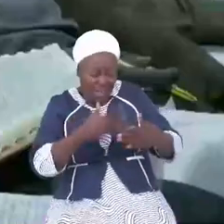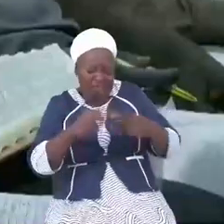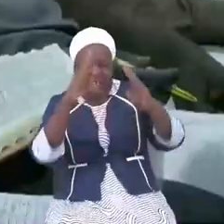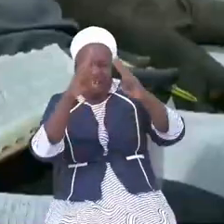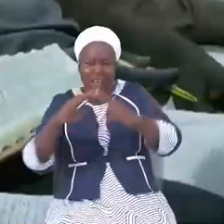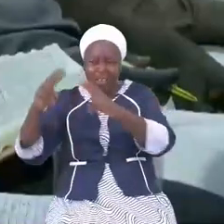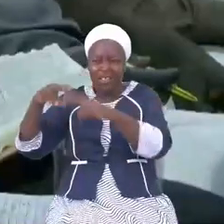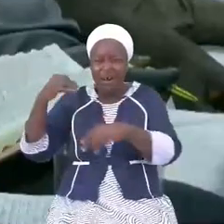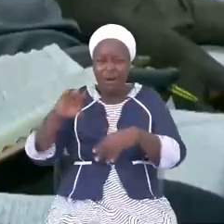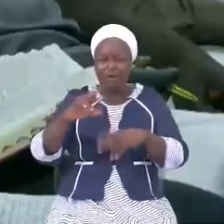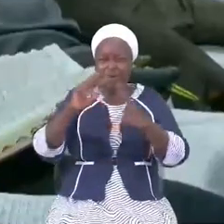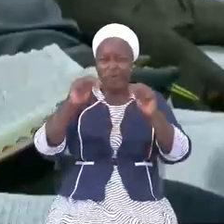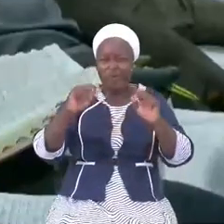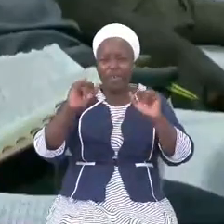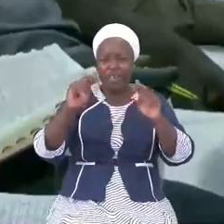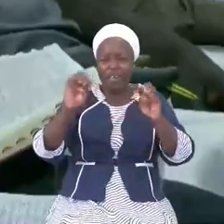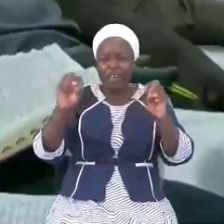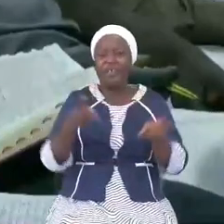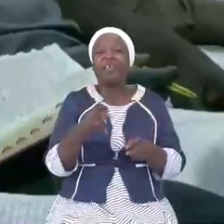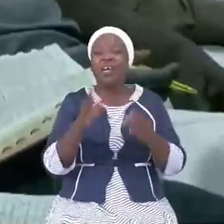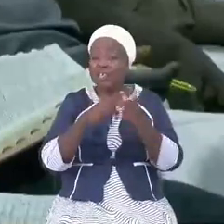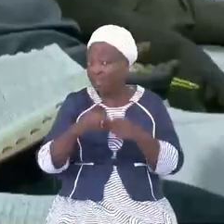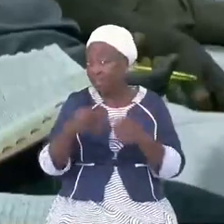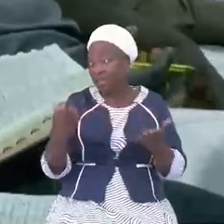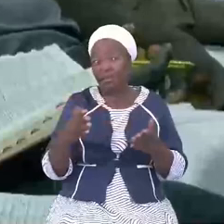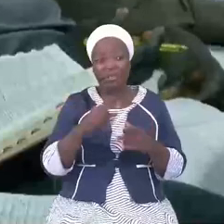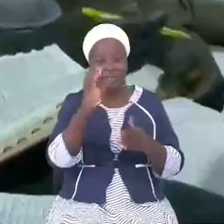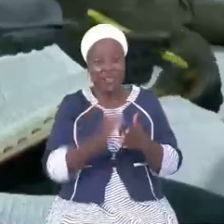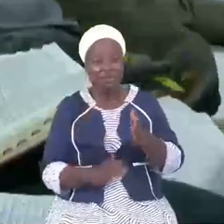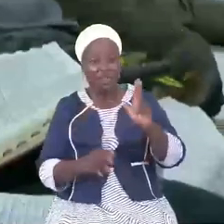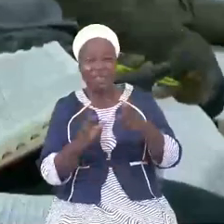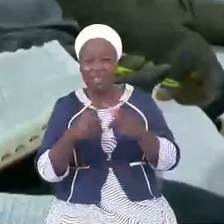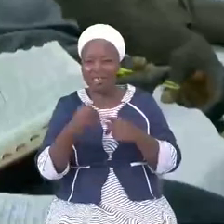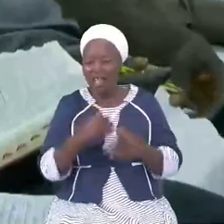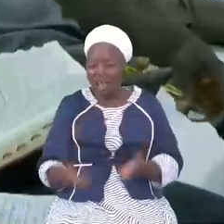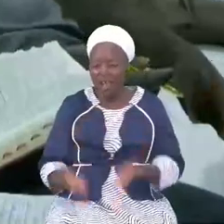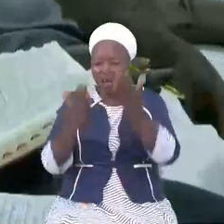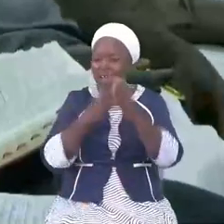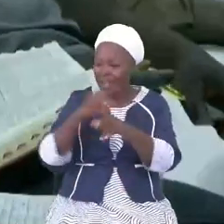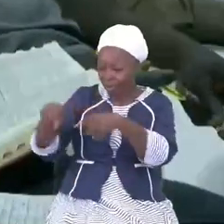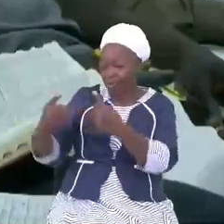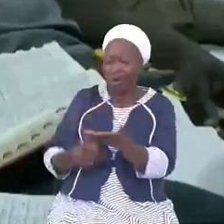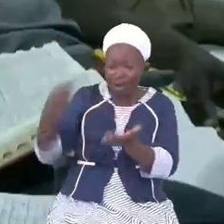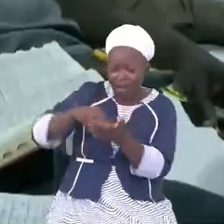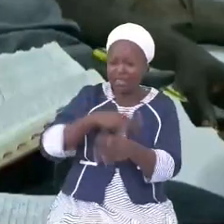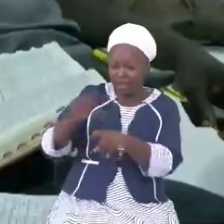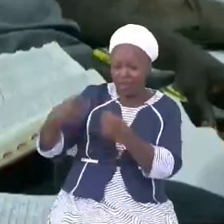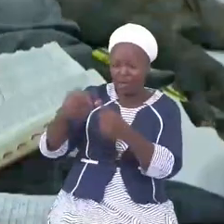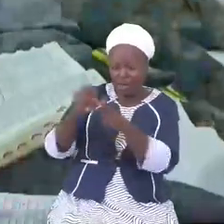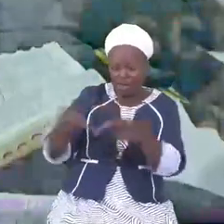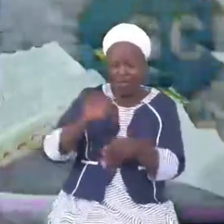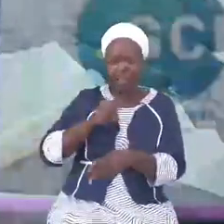Dieu pouvait maintenant dire dans le chapitre 3 de Jonas, « Lève-toi, va à Ninive. » Là où je t'ai dit d'aller, va prêcher